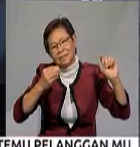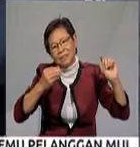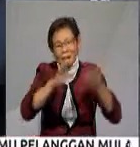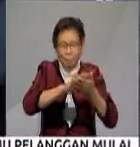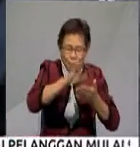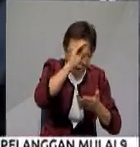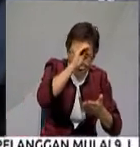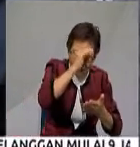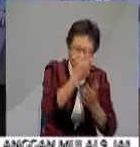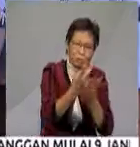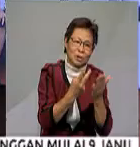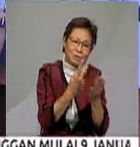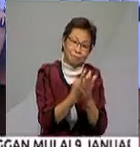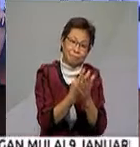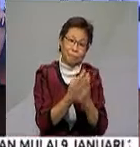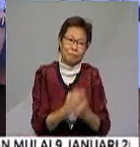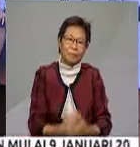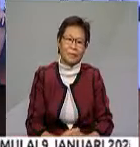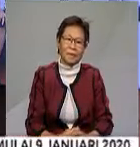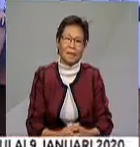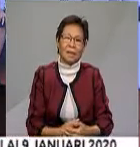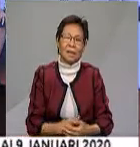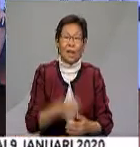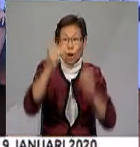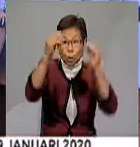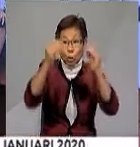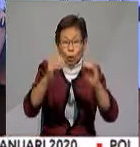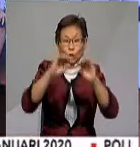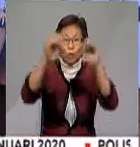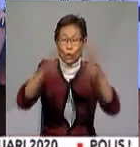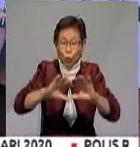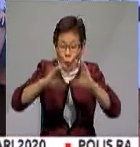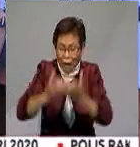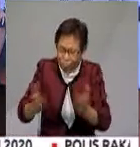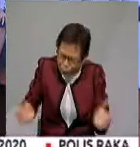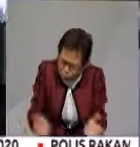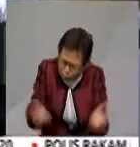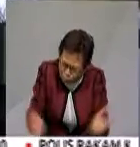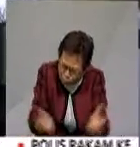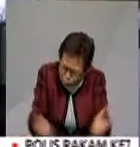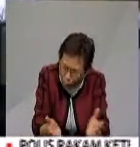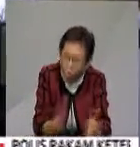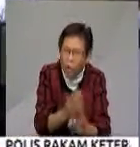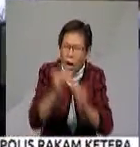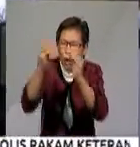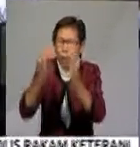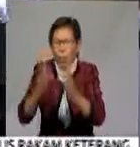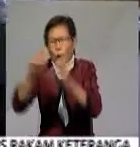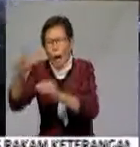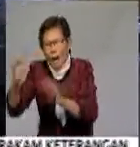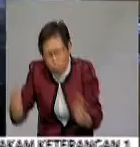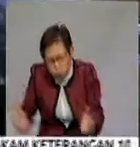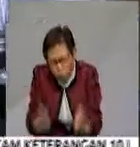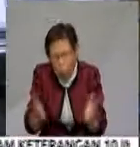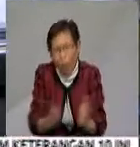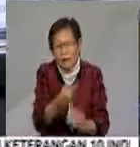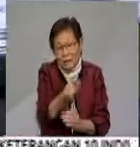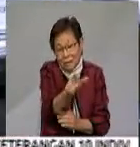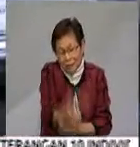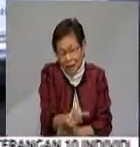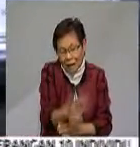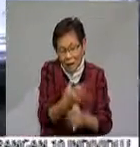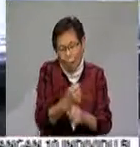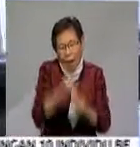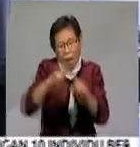belajar balik 2 jam. Dengan dorongan guru kelas Cikgu Aniza Muhammad Tahir dan guru-guru yang lain, Tejaswar meraih